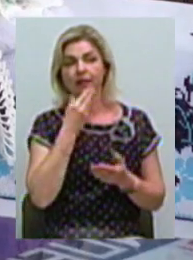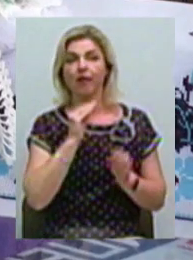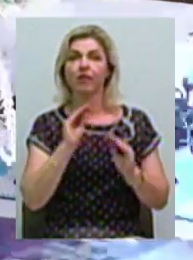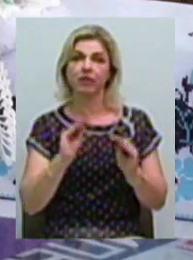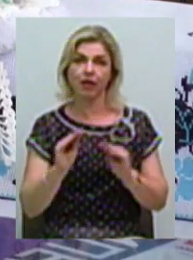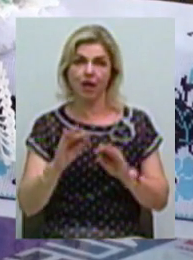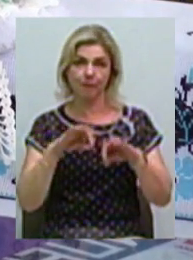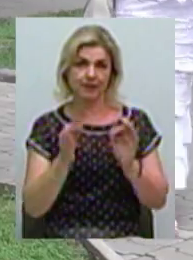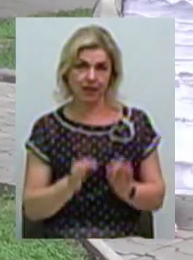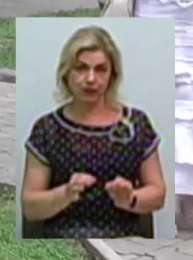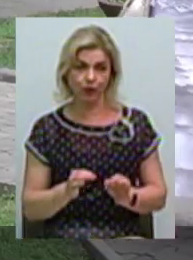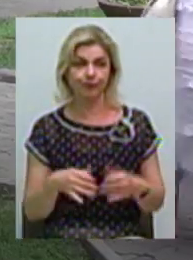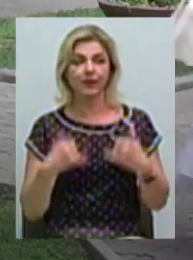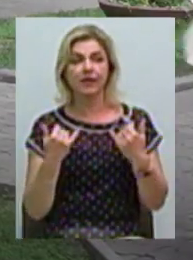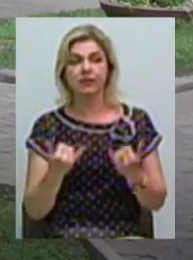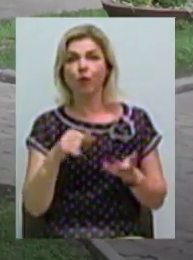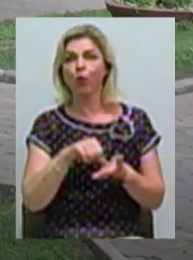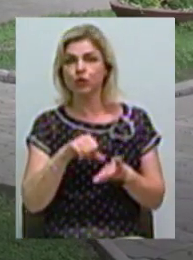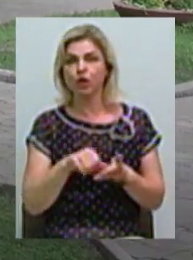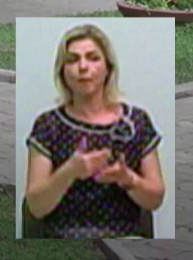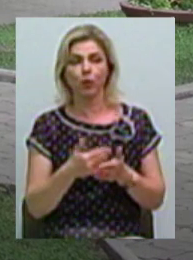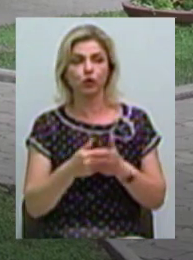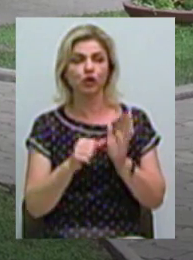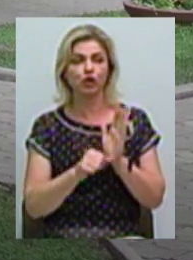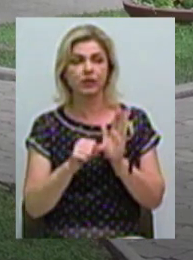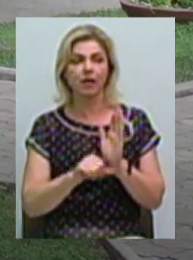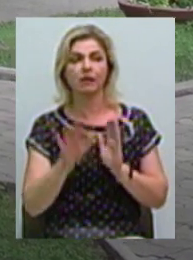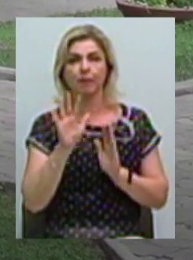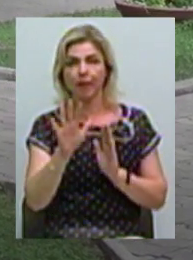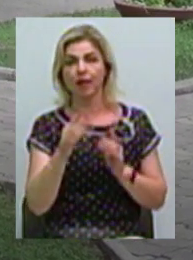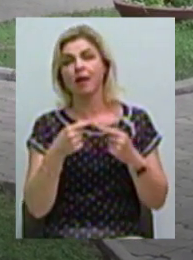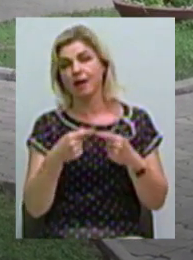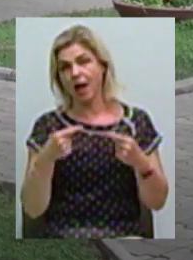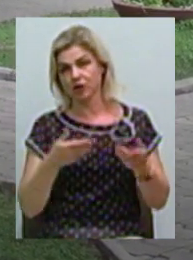мистецтво. Сьогодні учасників понад 65 з усіх жанрів.